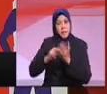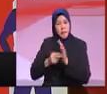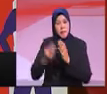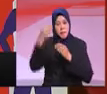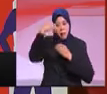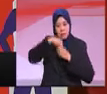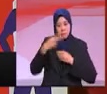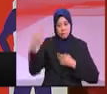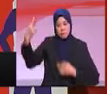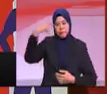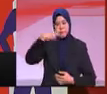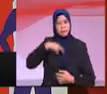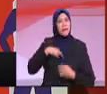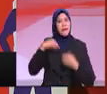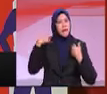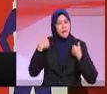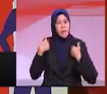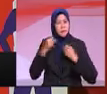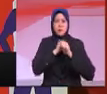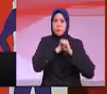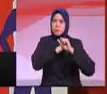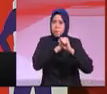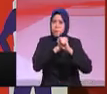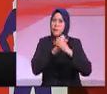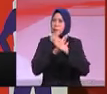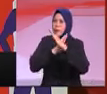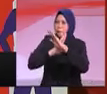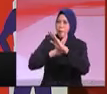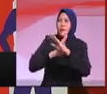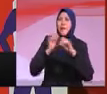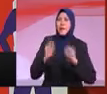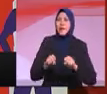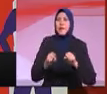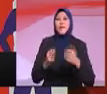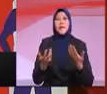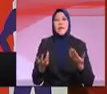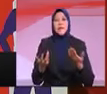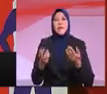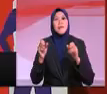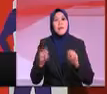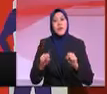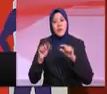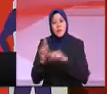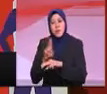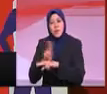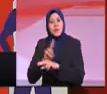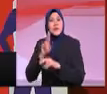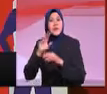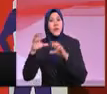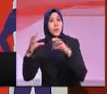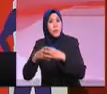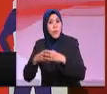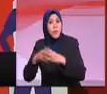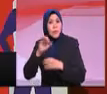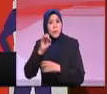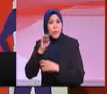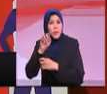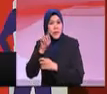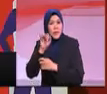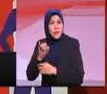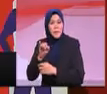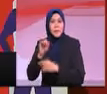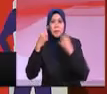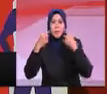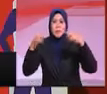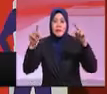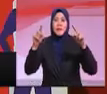ataupun kita ada vaksinasi. Tapi sekarang ni vaksin tak ada, tapi kita menggunakan kelompok imuniti. Berjaya untuk penyakit-penyakit yang